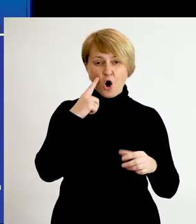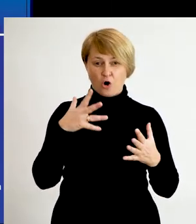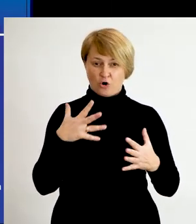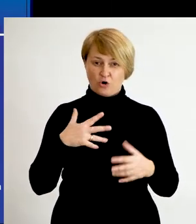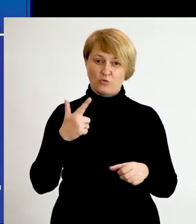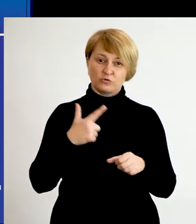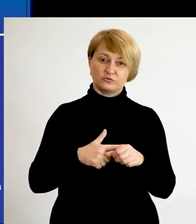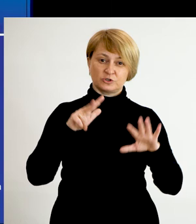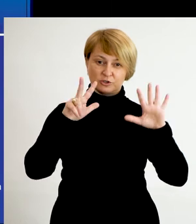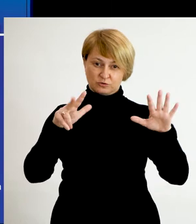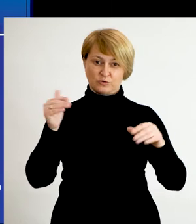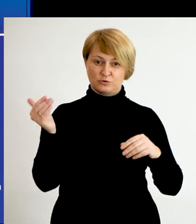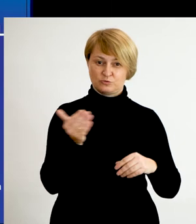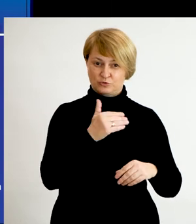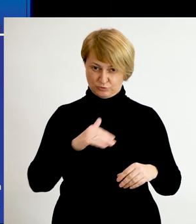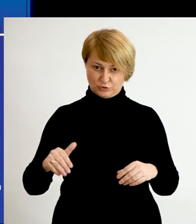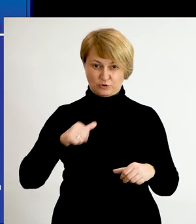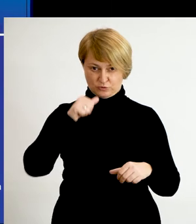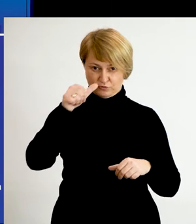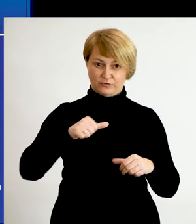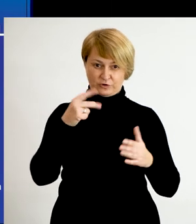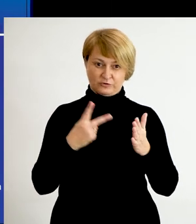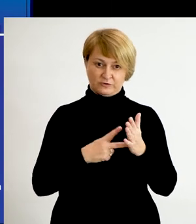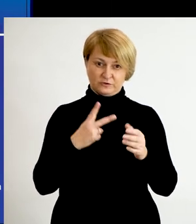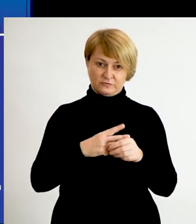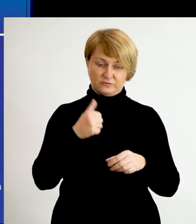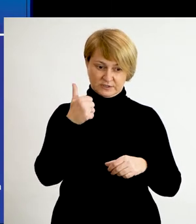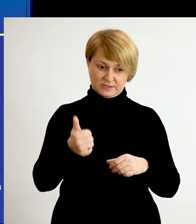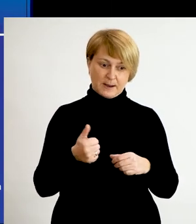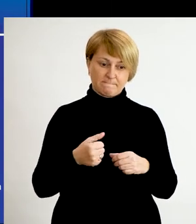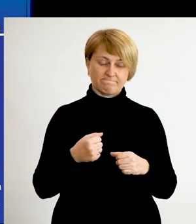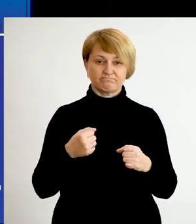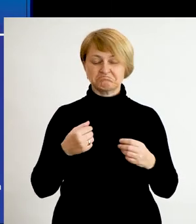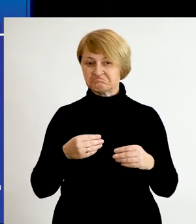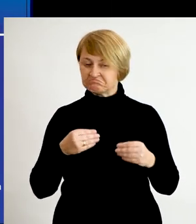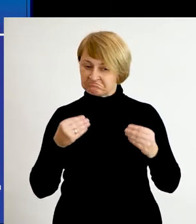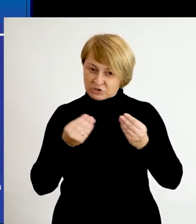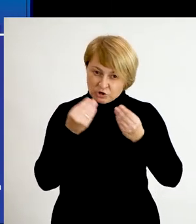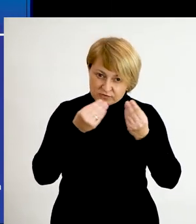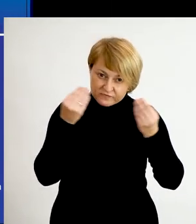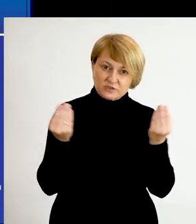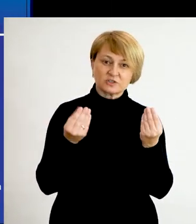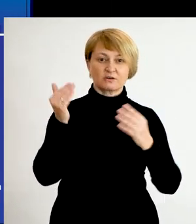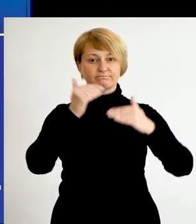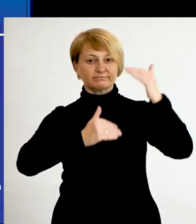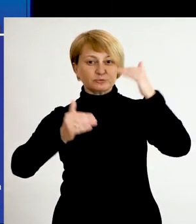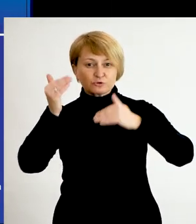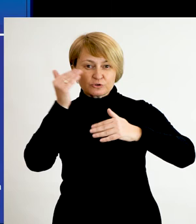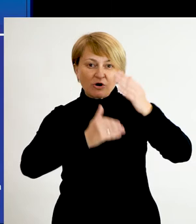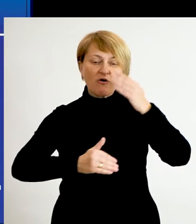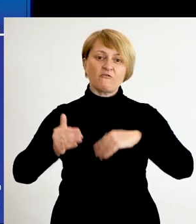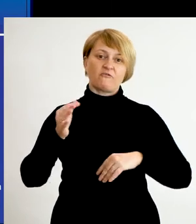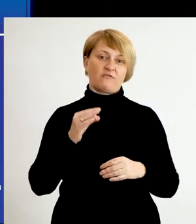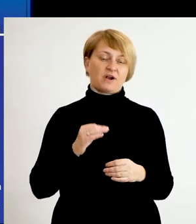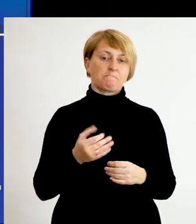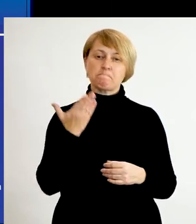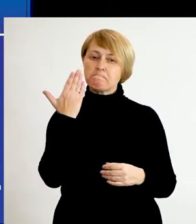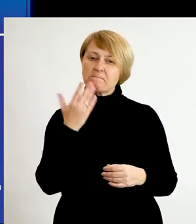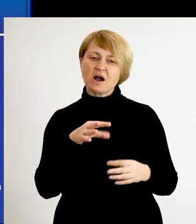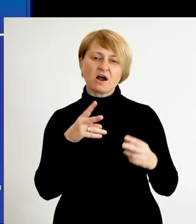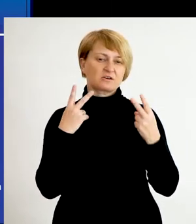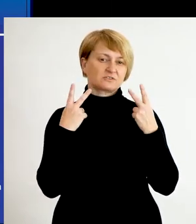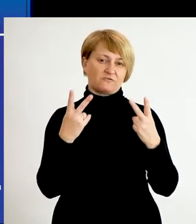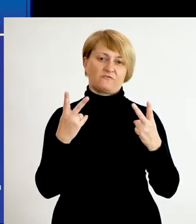około 28 000 000 złotych, prawie. Inwestycja ma dobre tempo, ogromne znaczenie